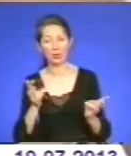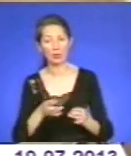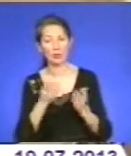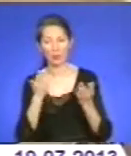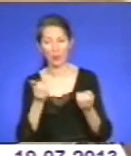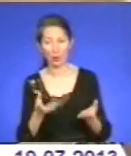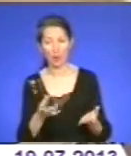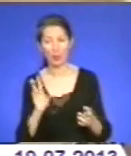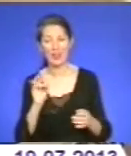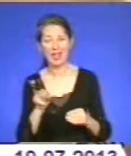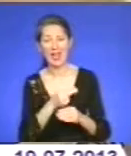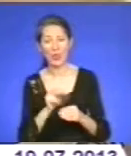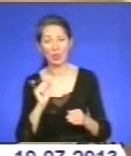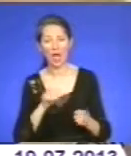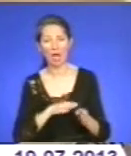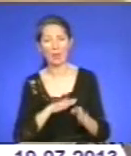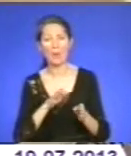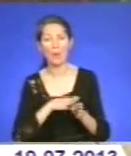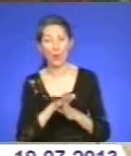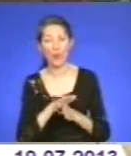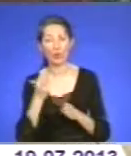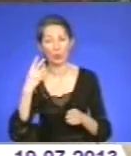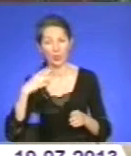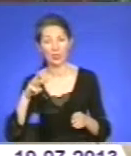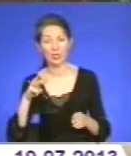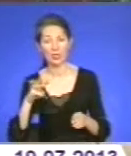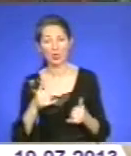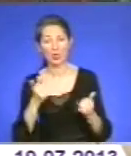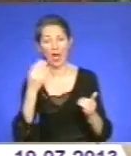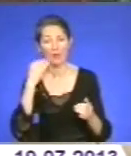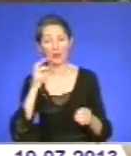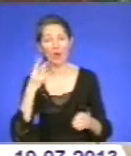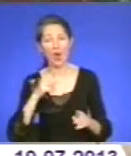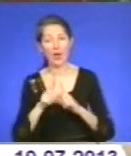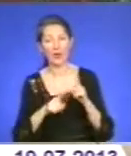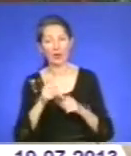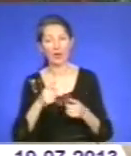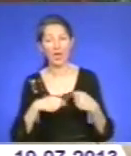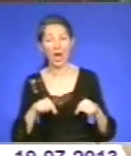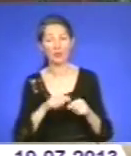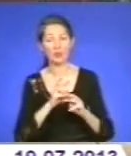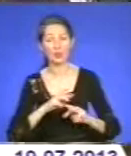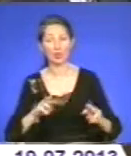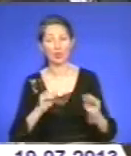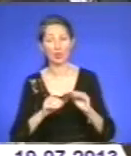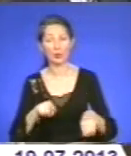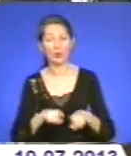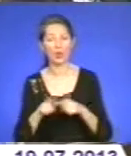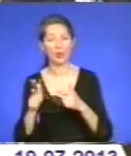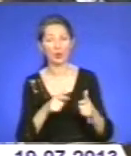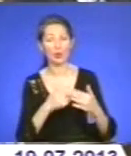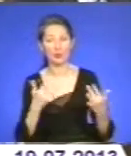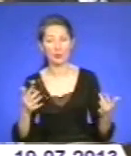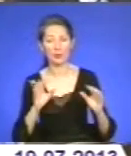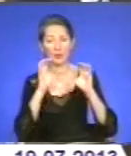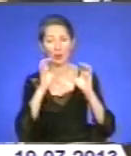навіть ремонт, а на повну термомодернізацію. Для ефективного реформування галузі міністерство розробило та підготовило низку законопроєктів